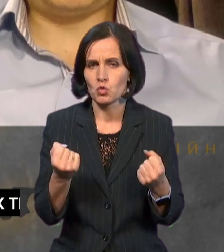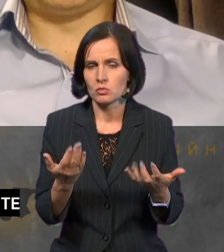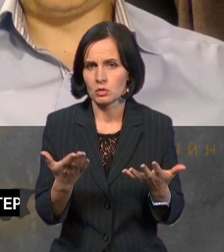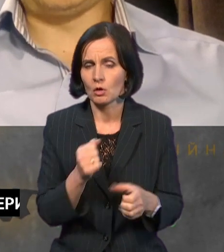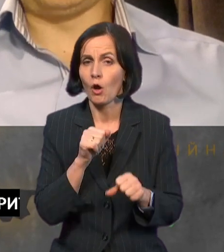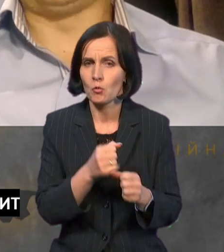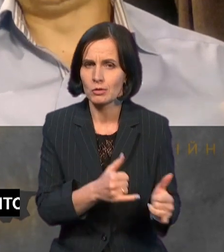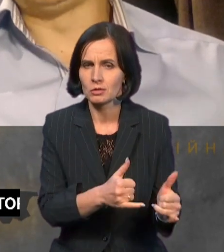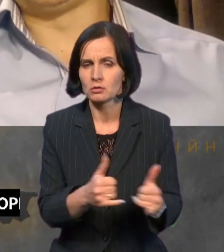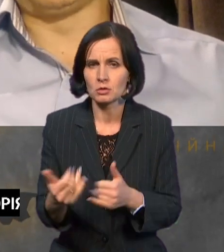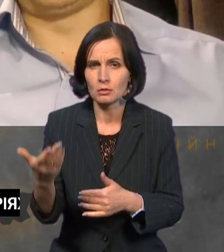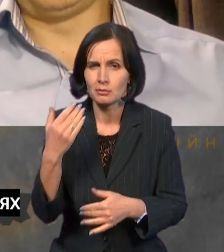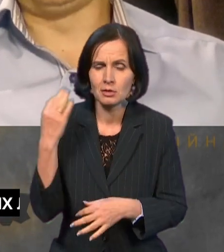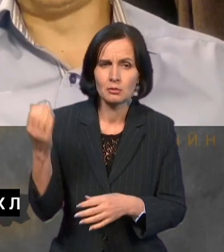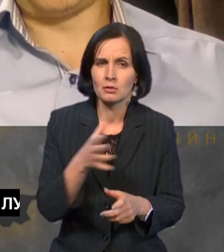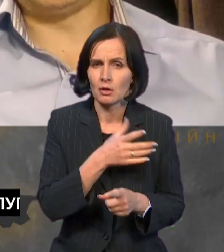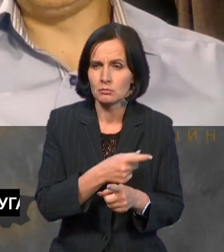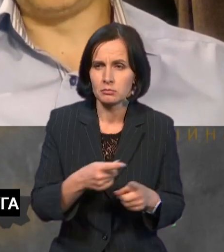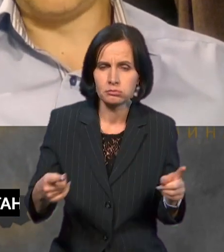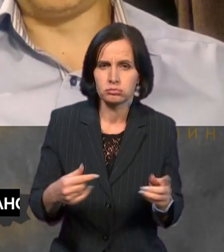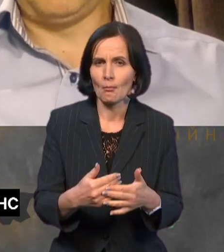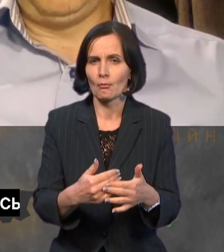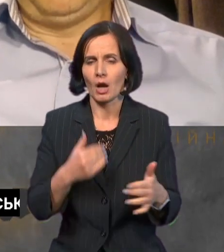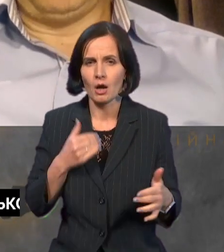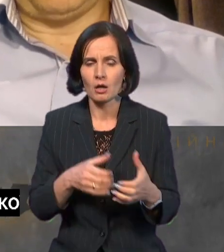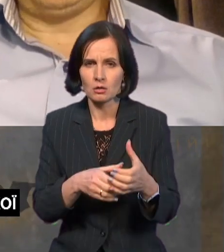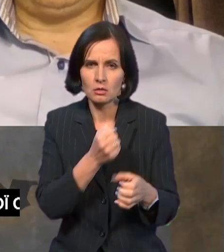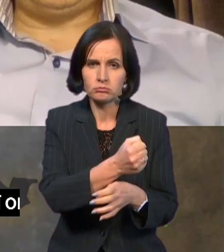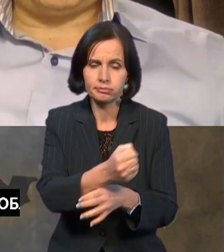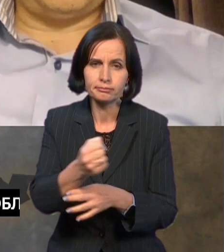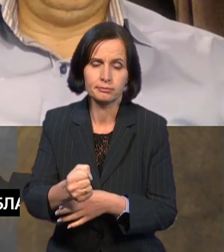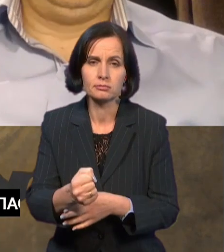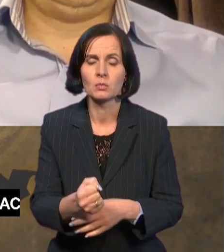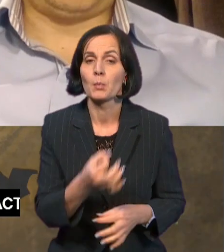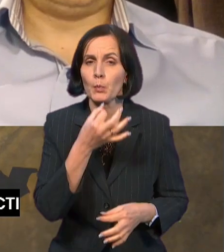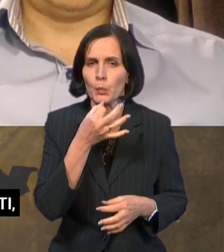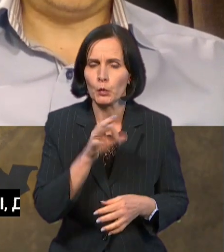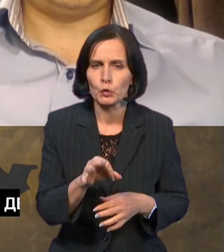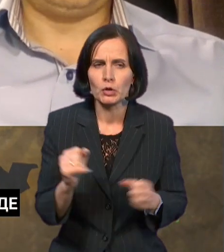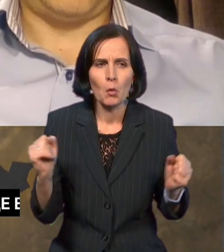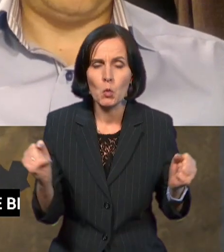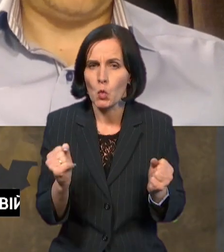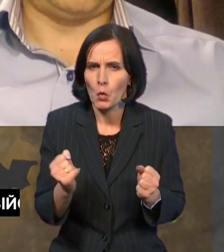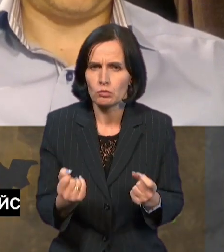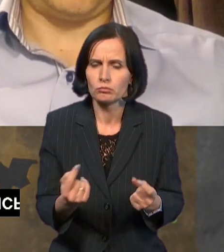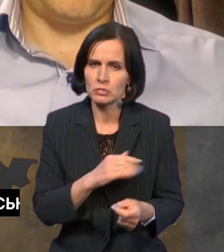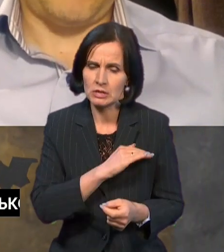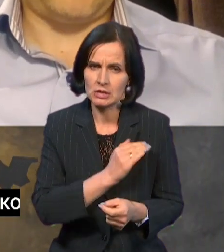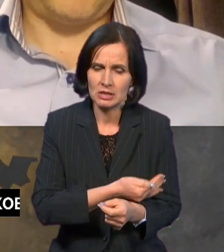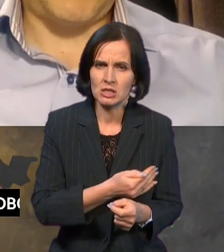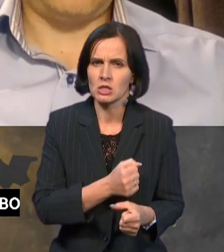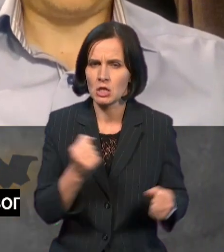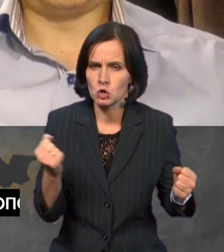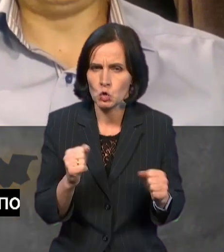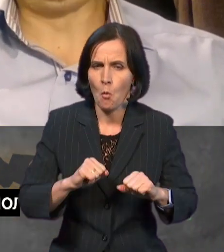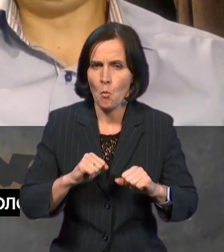могли забезпечувати в минулий сезон до ракетних ударів. Відповідно, будь-яке похолодання, суттєве вже, тобто таке зимове, будемо